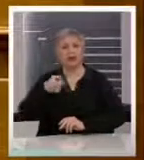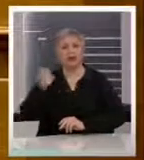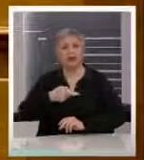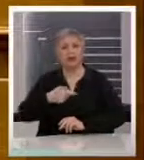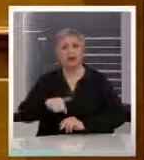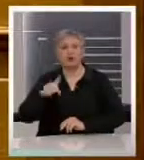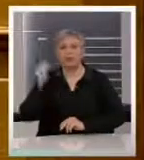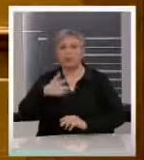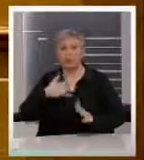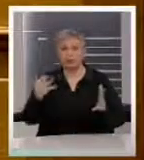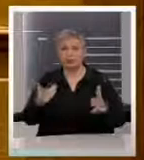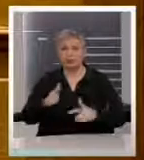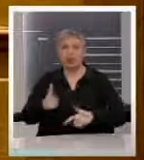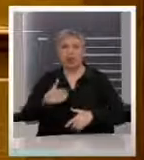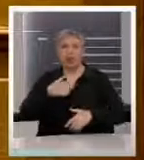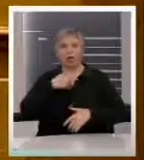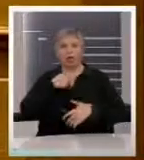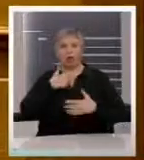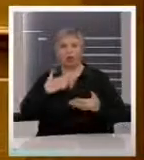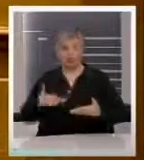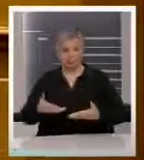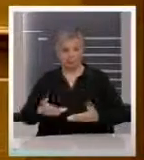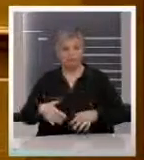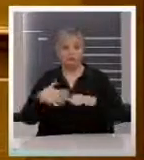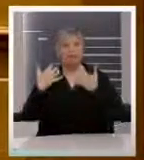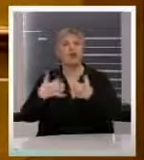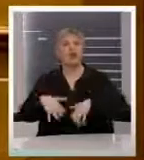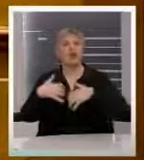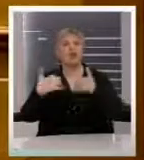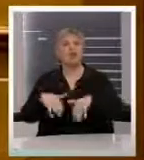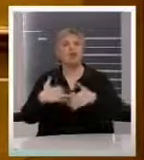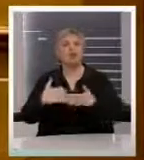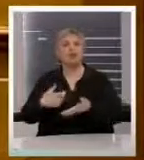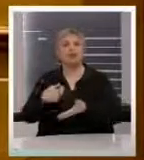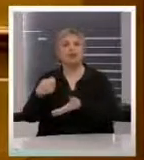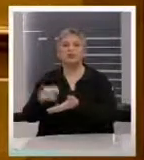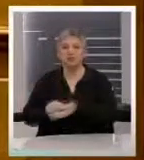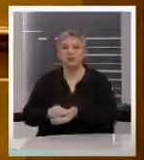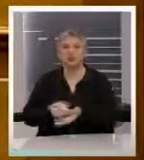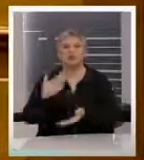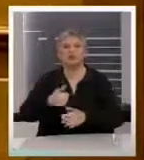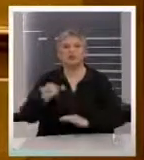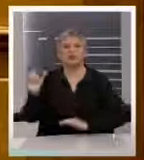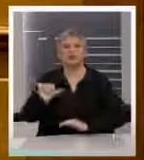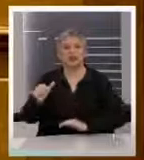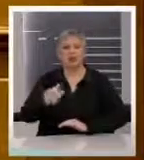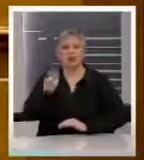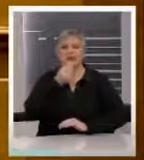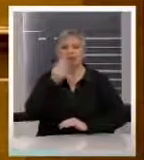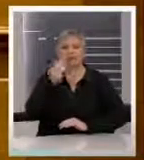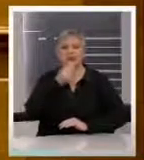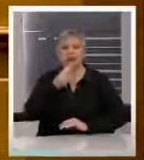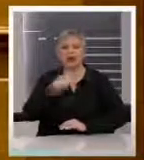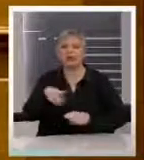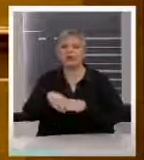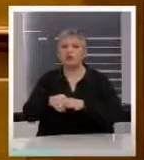δείξη εξαθλίωσης. Όσον αφορά το λειτουργικό κόστος του προϋπολογισμού, είτε τις δαπάνες για καύσιμα, τρόφιμα στρατευσίμων, συντηρήσεις